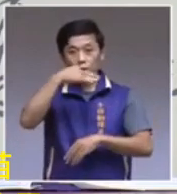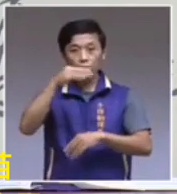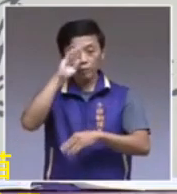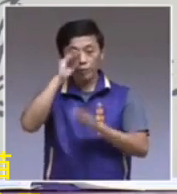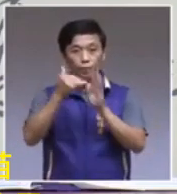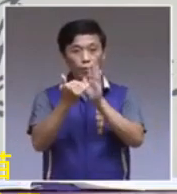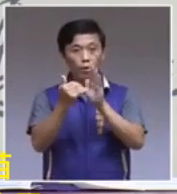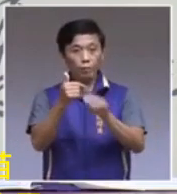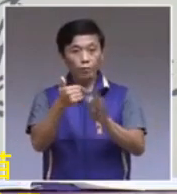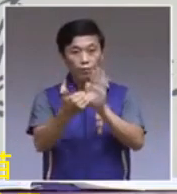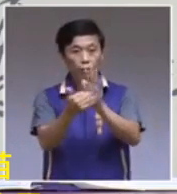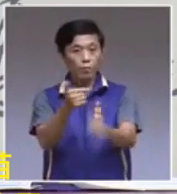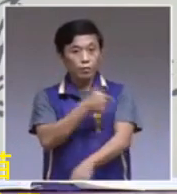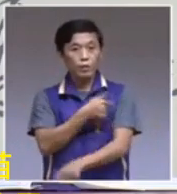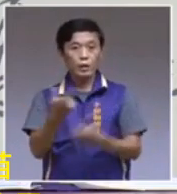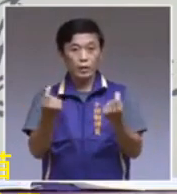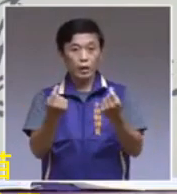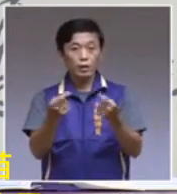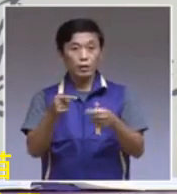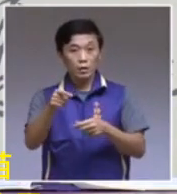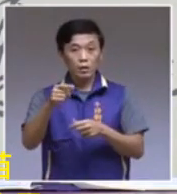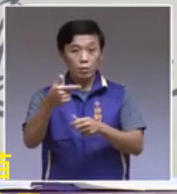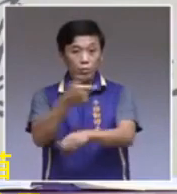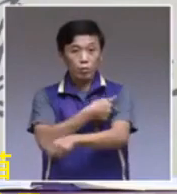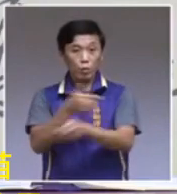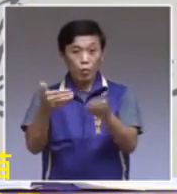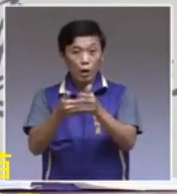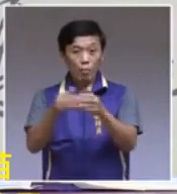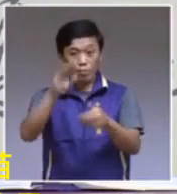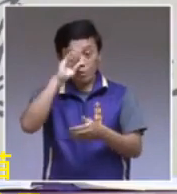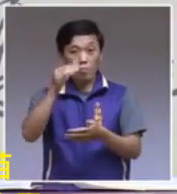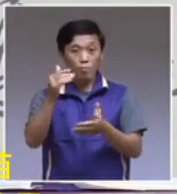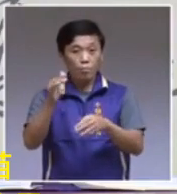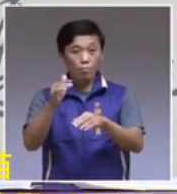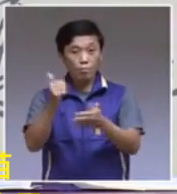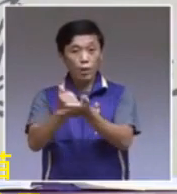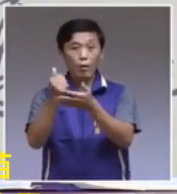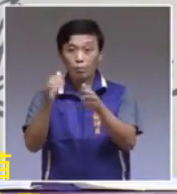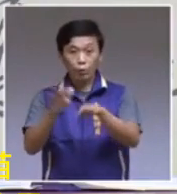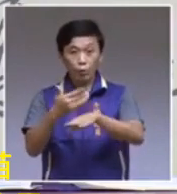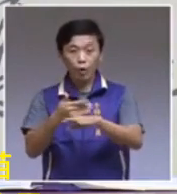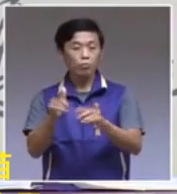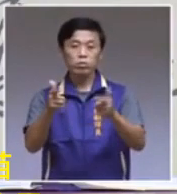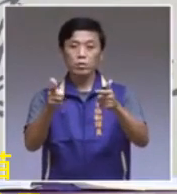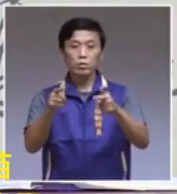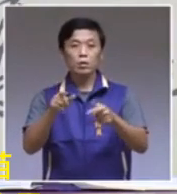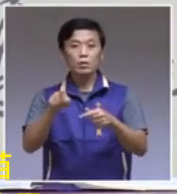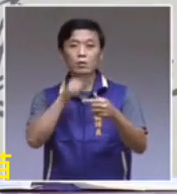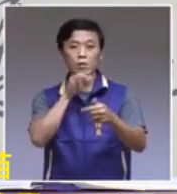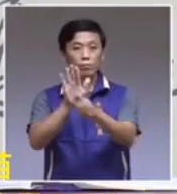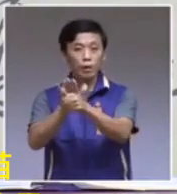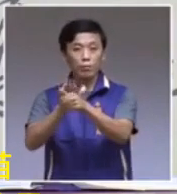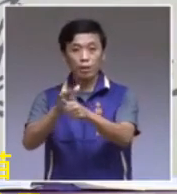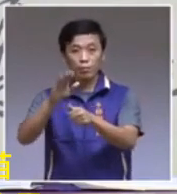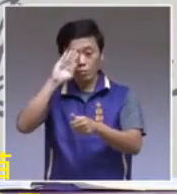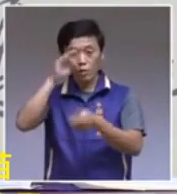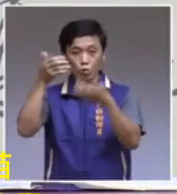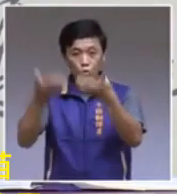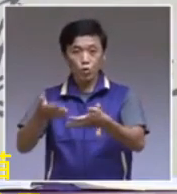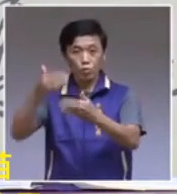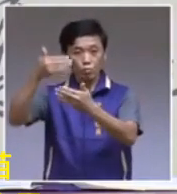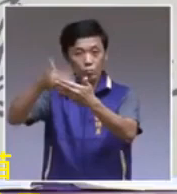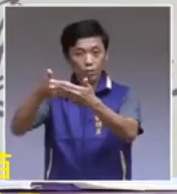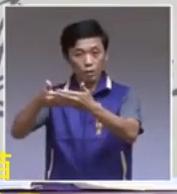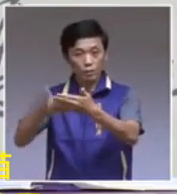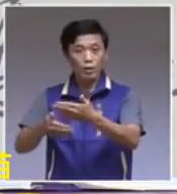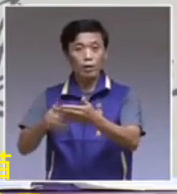你得流感拢未得，你疫苗做拢未得，是要让你哩重症的比例降低哈、哦，啊，就降低死亡哦。